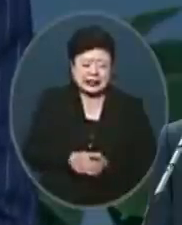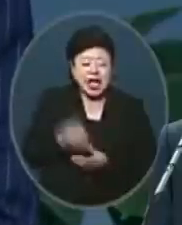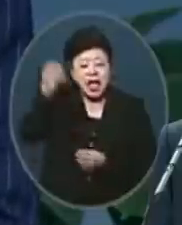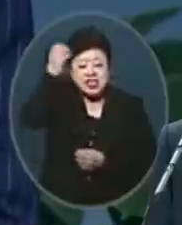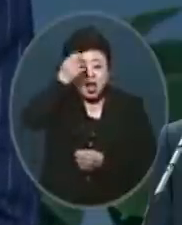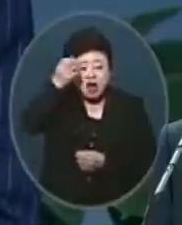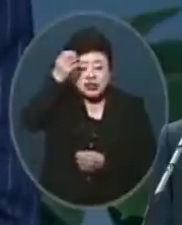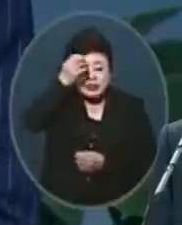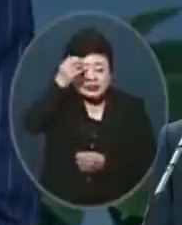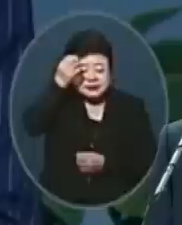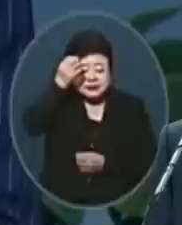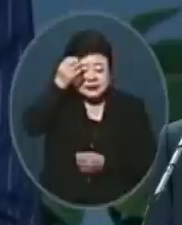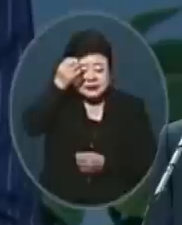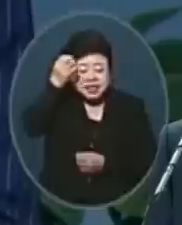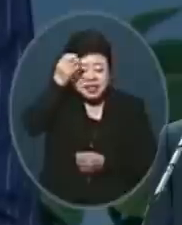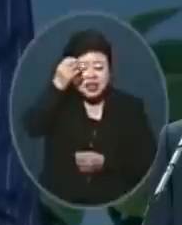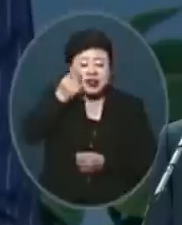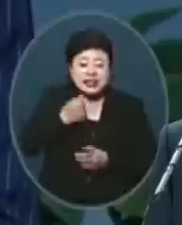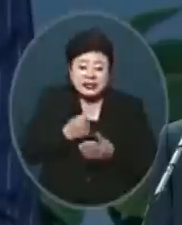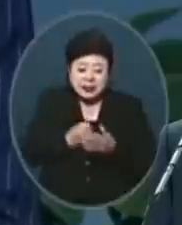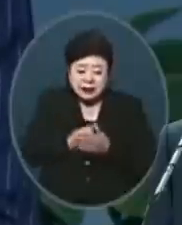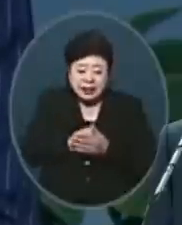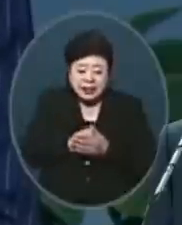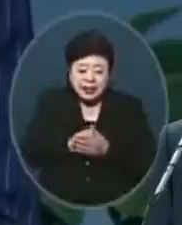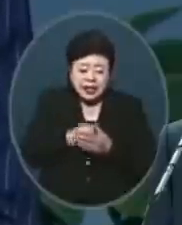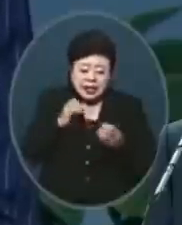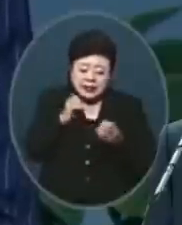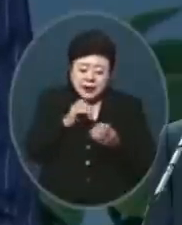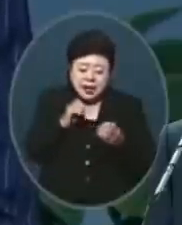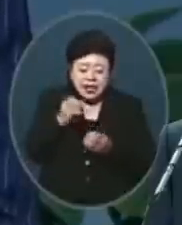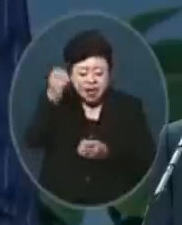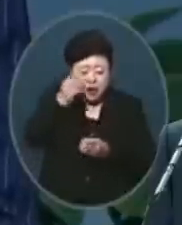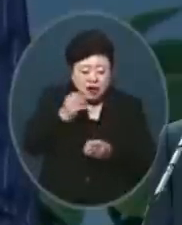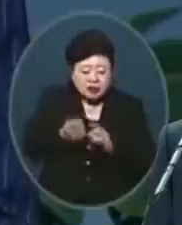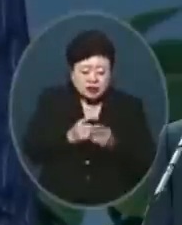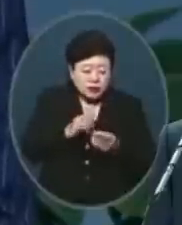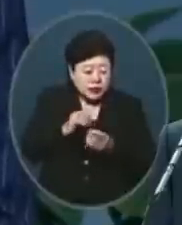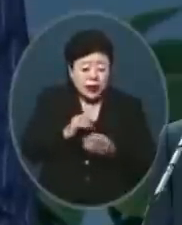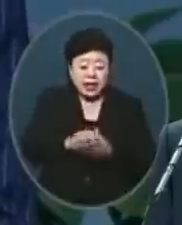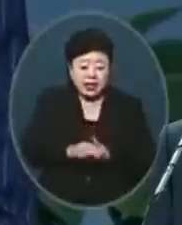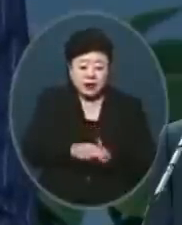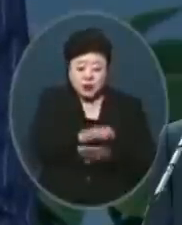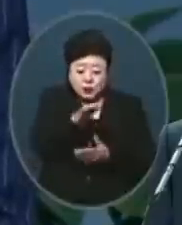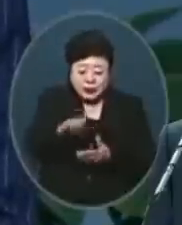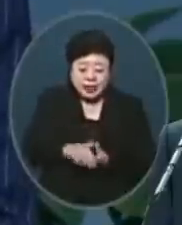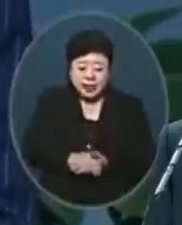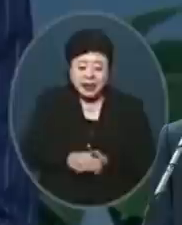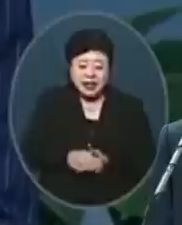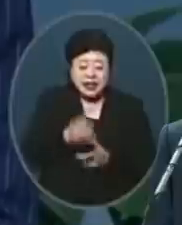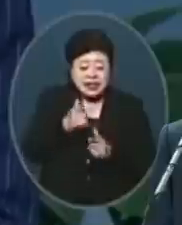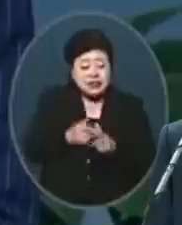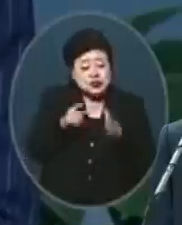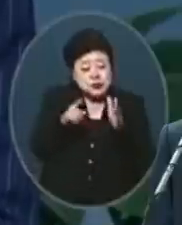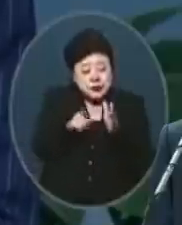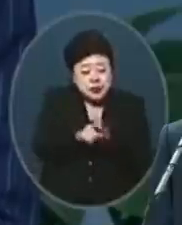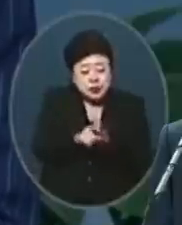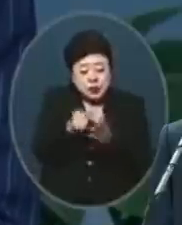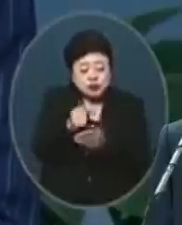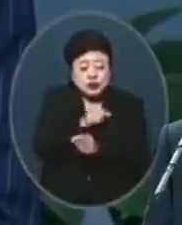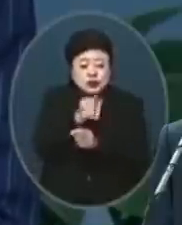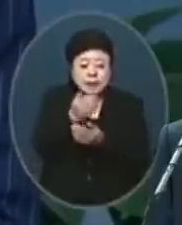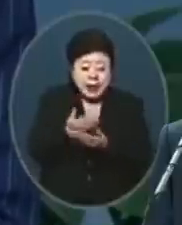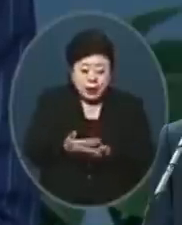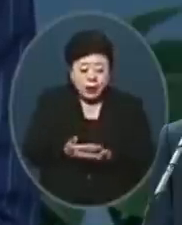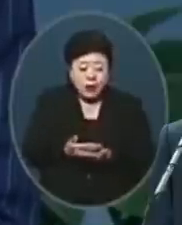영은 영이 대화가 되기 때문에 우리가 예수를 믿고 죄사함을